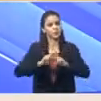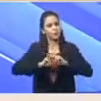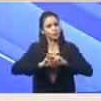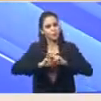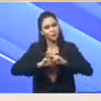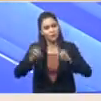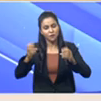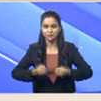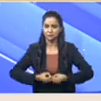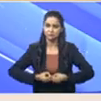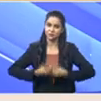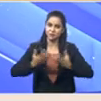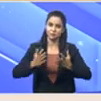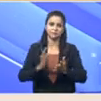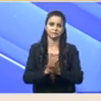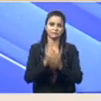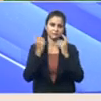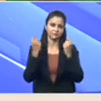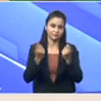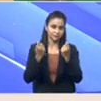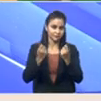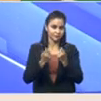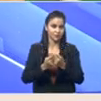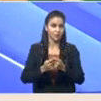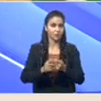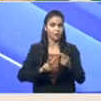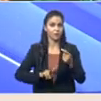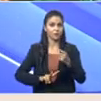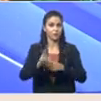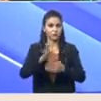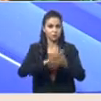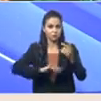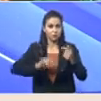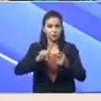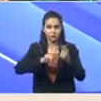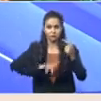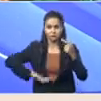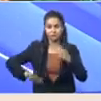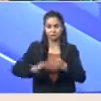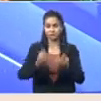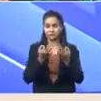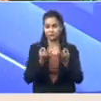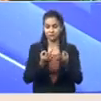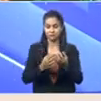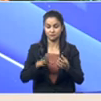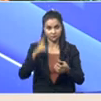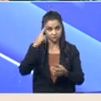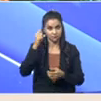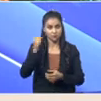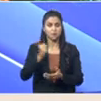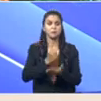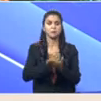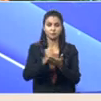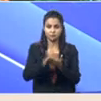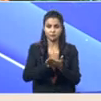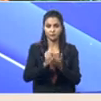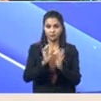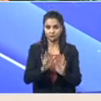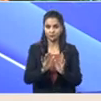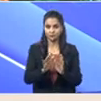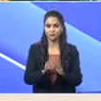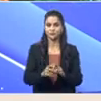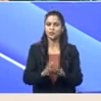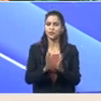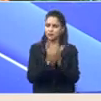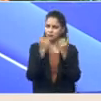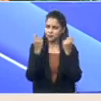के साथ त्योहार मनाएं। वोकल फॉर लोकल का मंत्र याद रखें। कोशिश करें कि